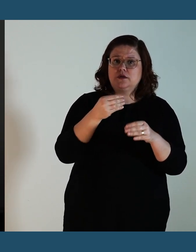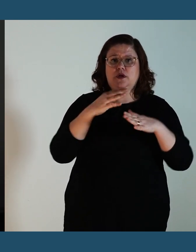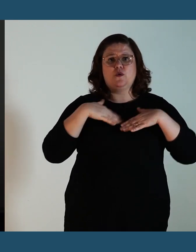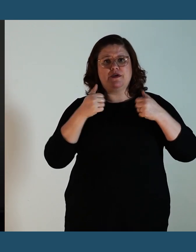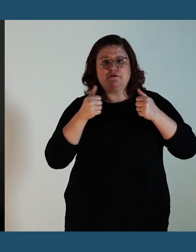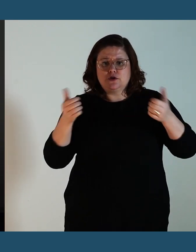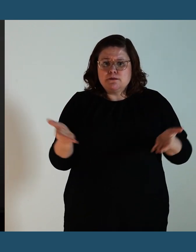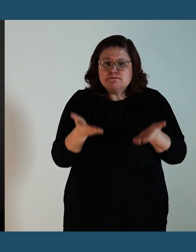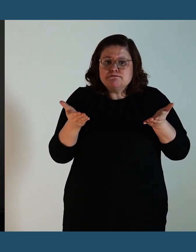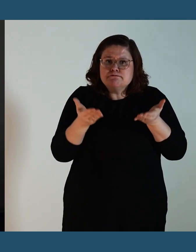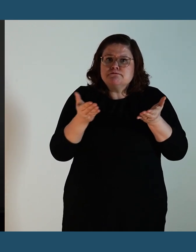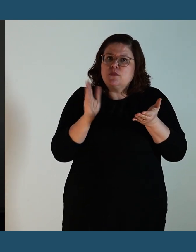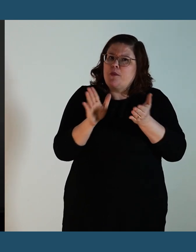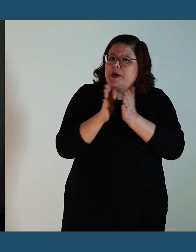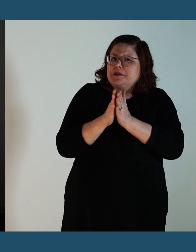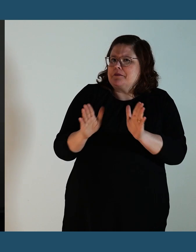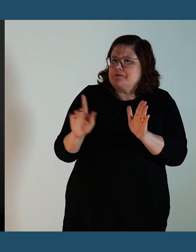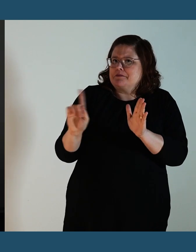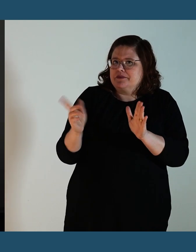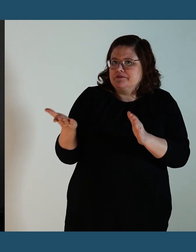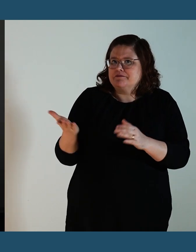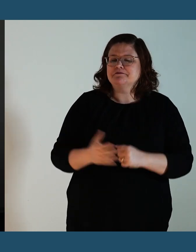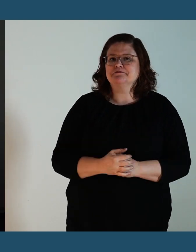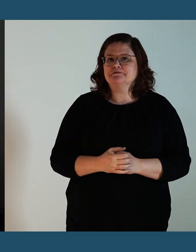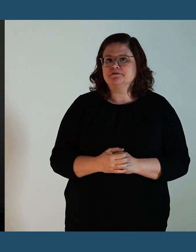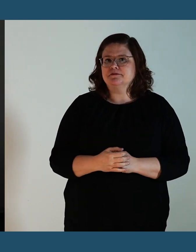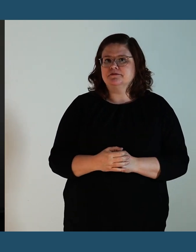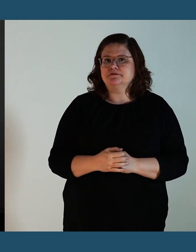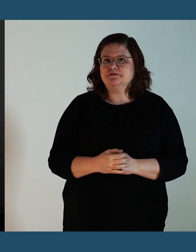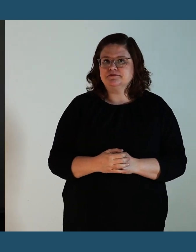hyvinvoinnin parantamiseksi?